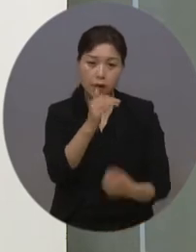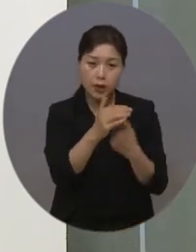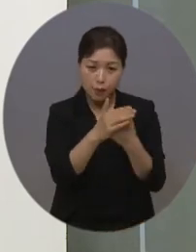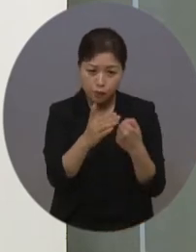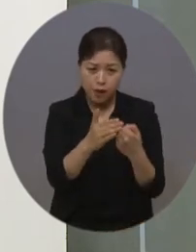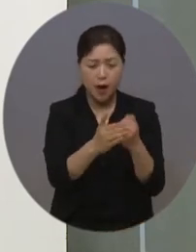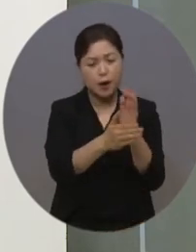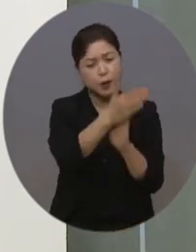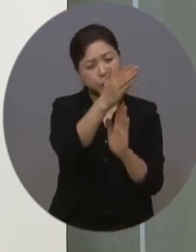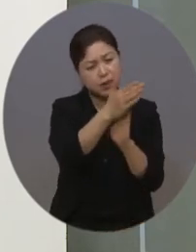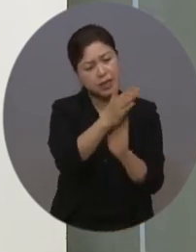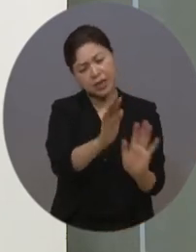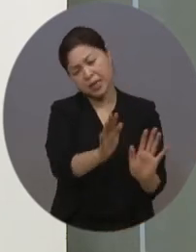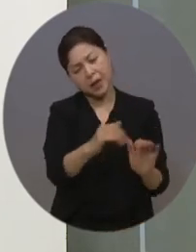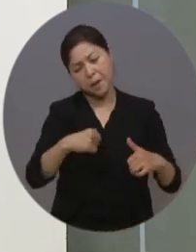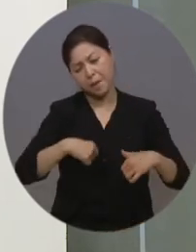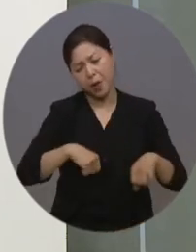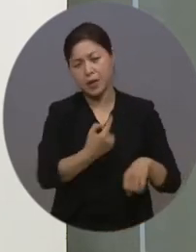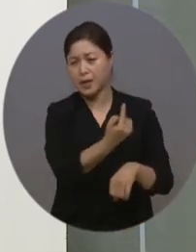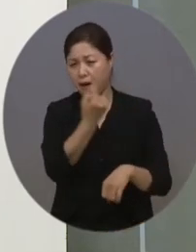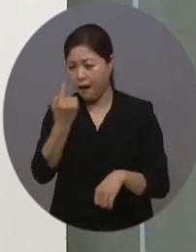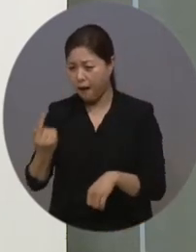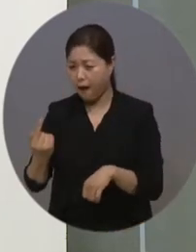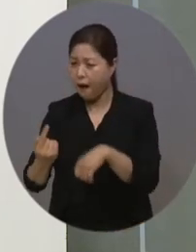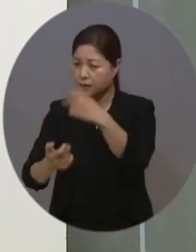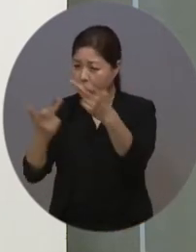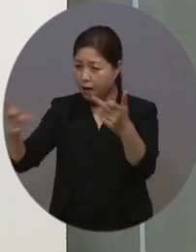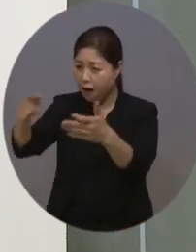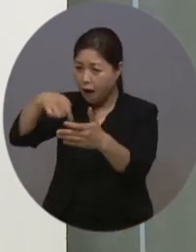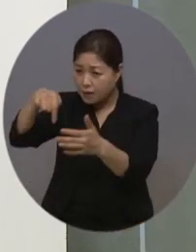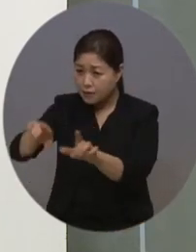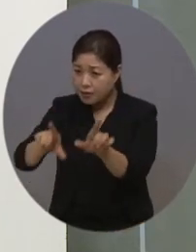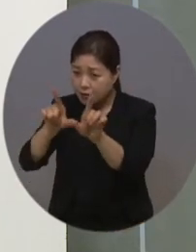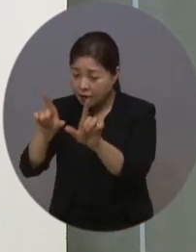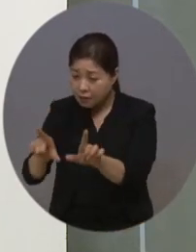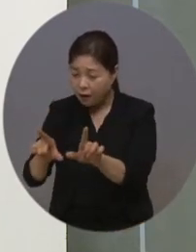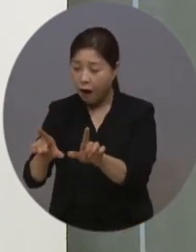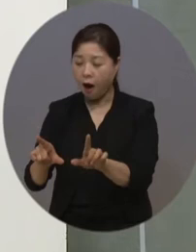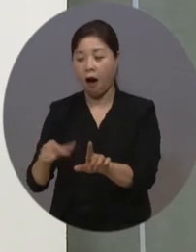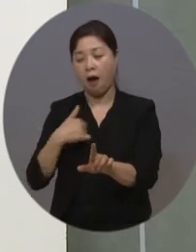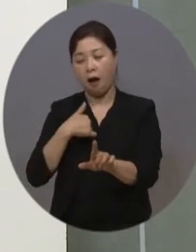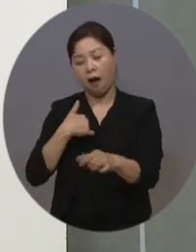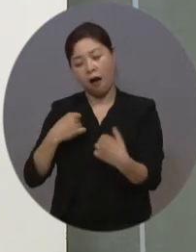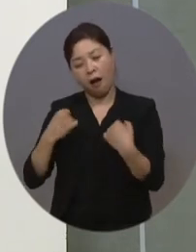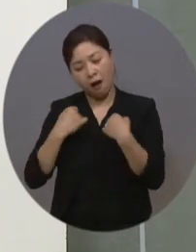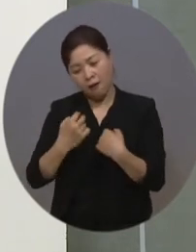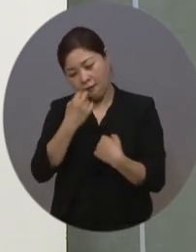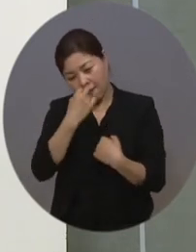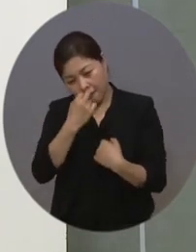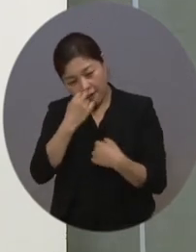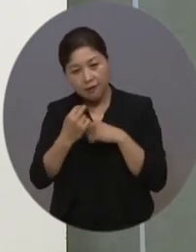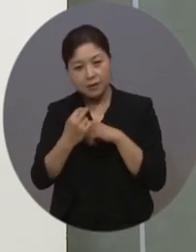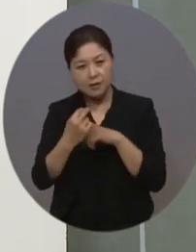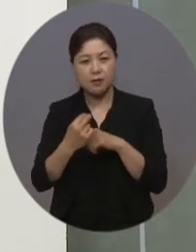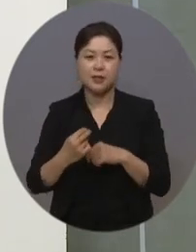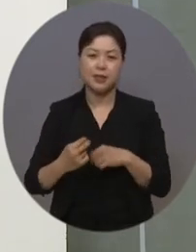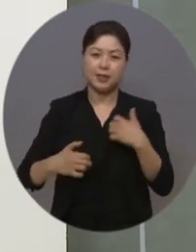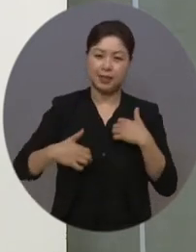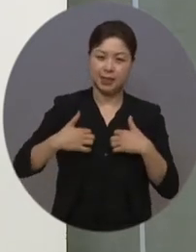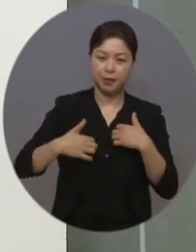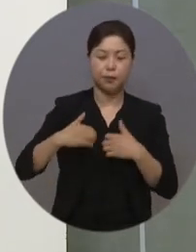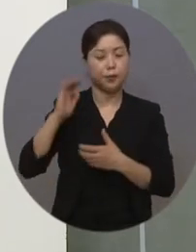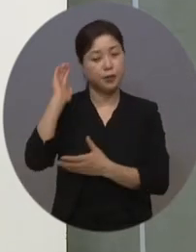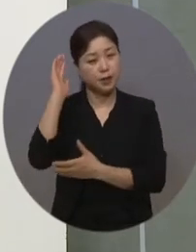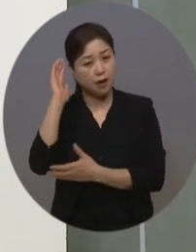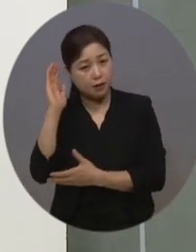도시에서 떠났던 분들이 새 생명을 갖게 되는 막 예. 그런 기쁨의 소망스러운